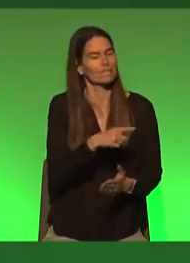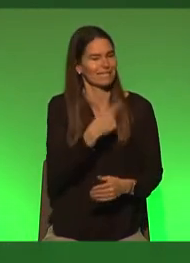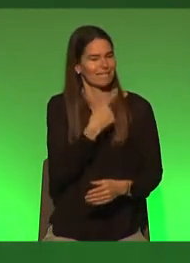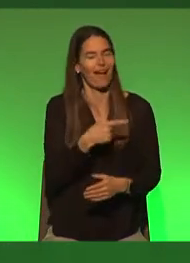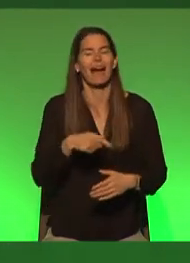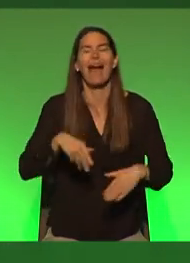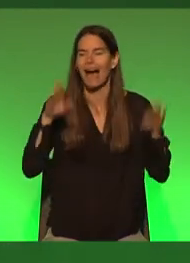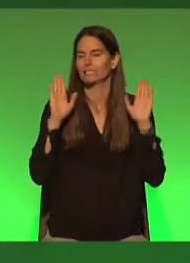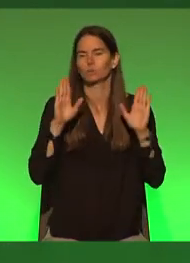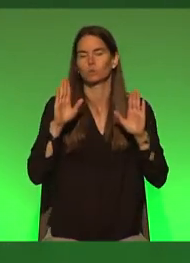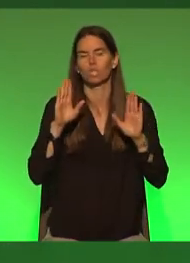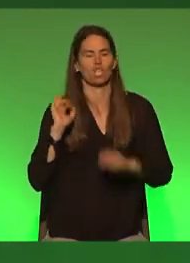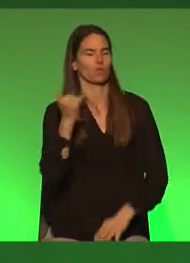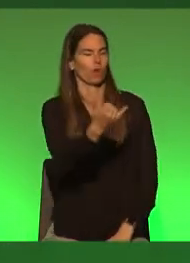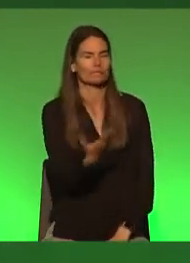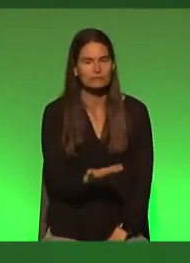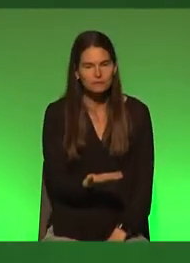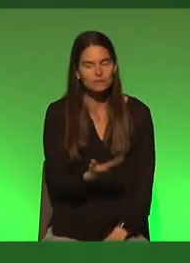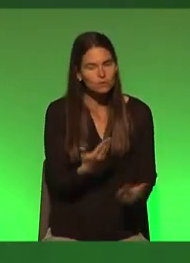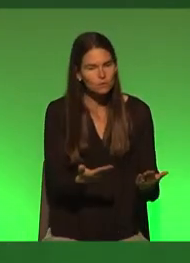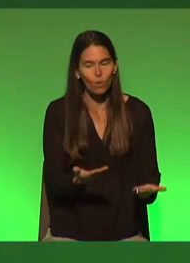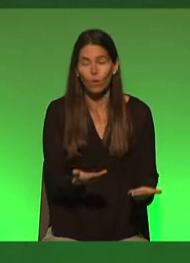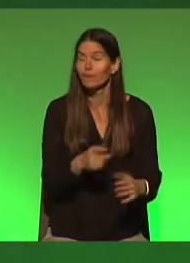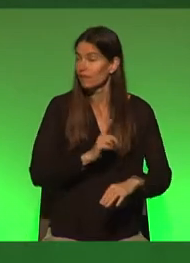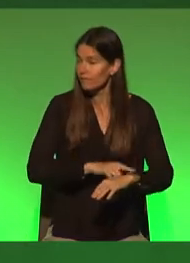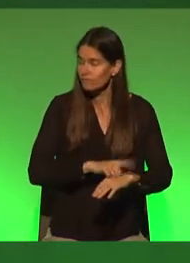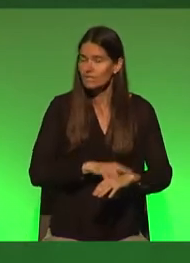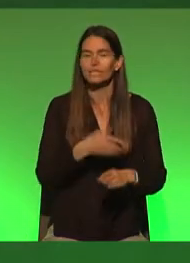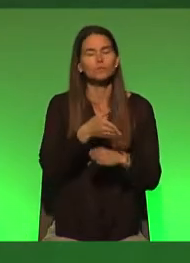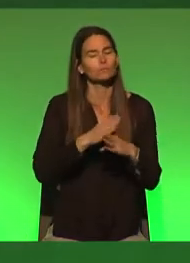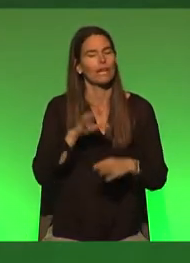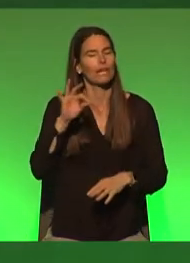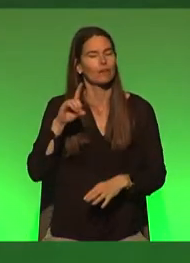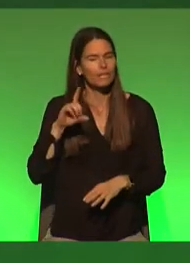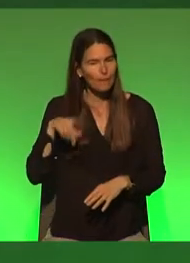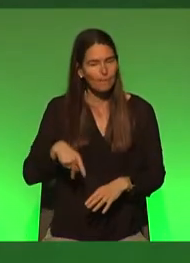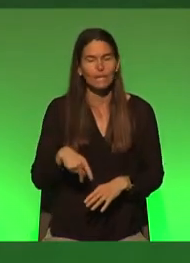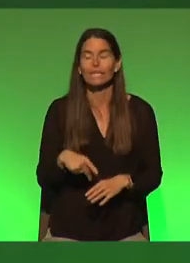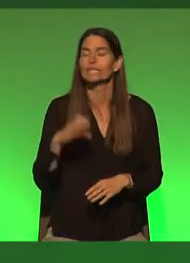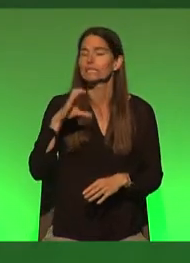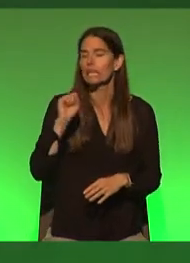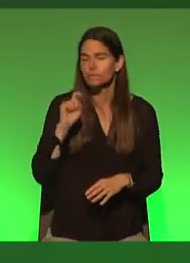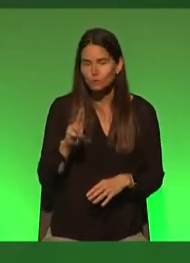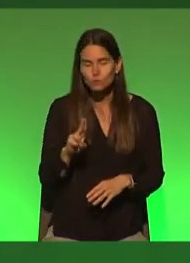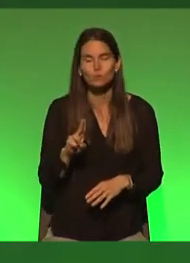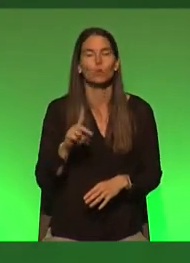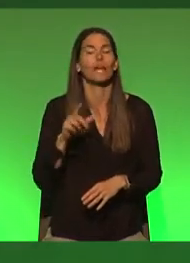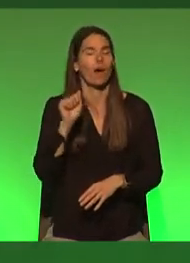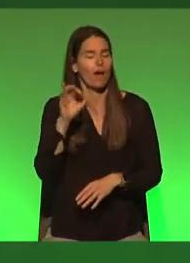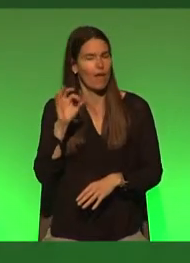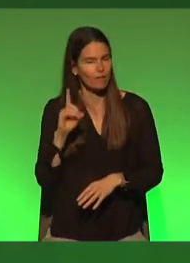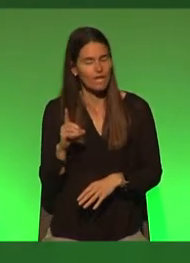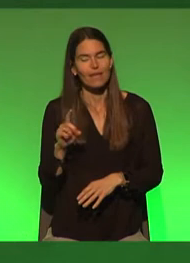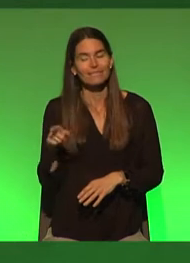Asyltouristen verunglimpft. Eine Zeit, in der Teile der FDP, die CSU und auch die AfD